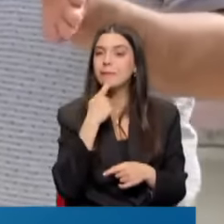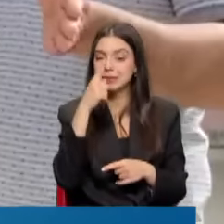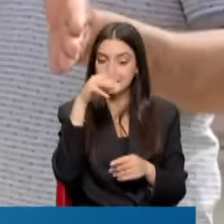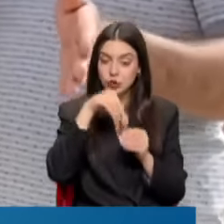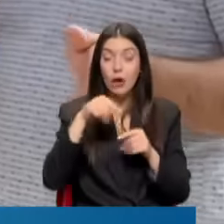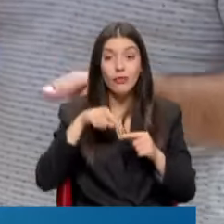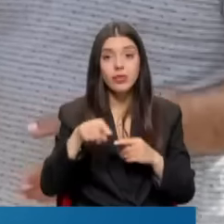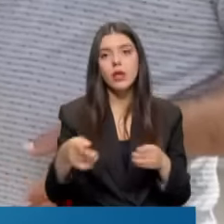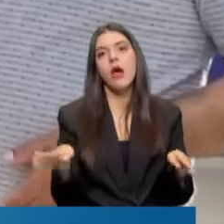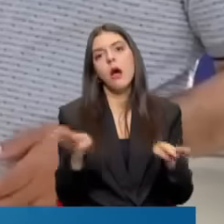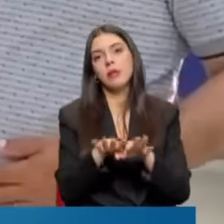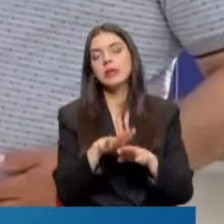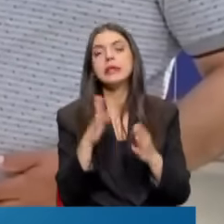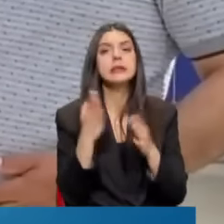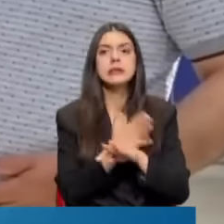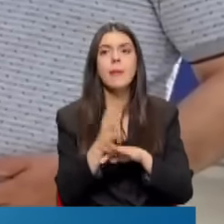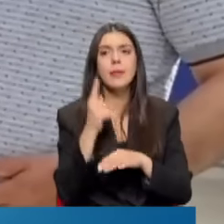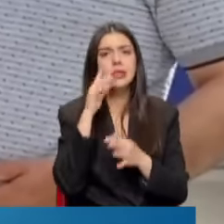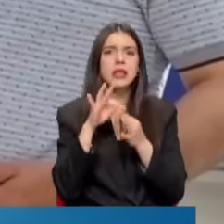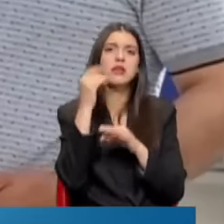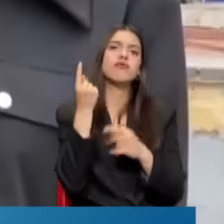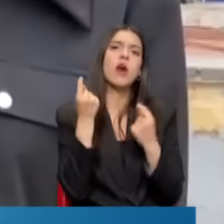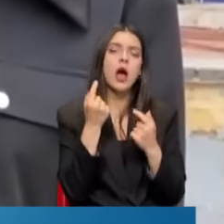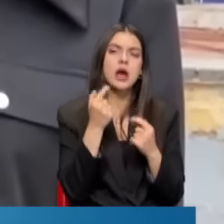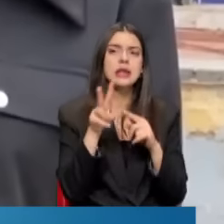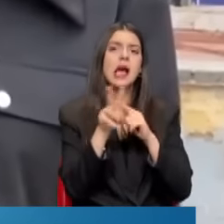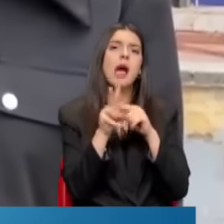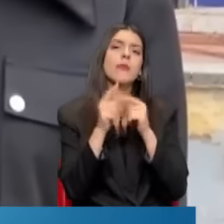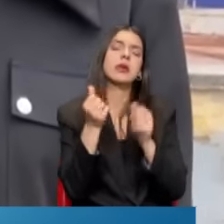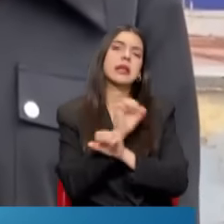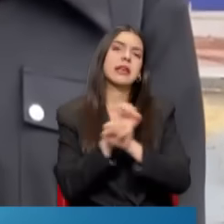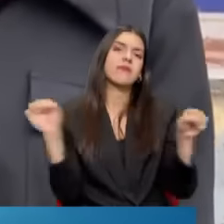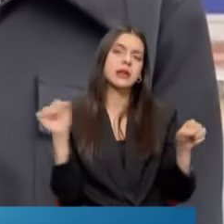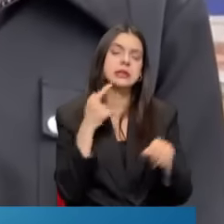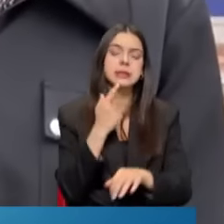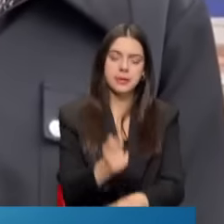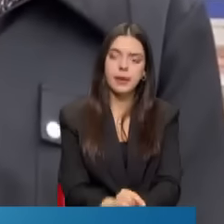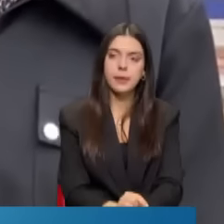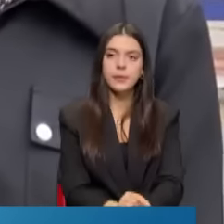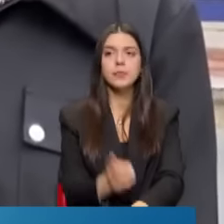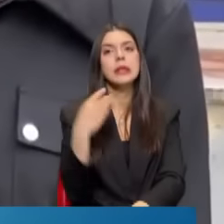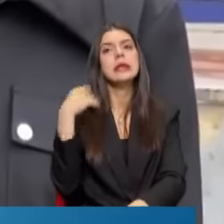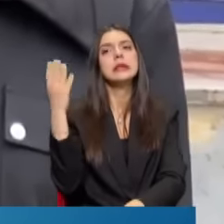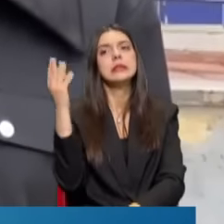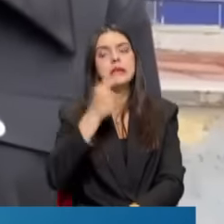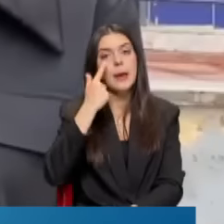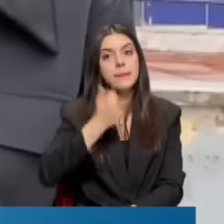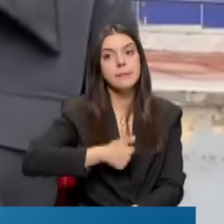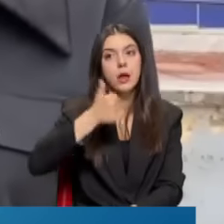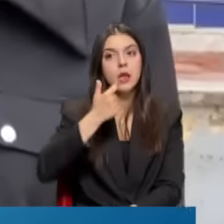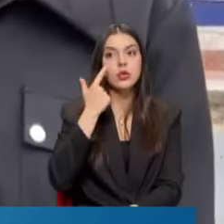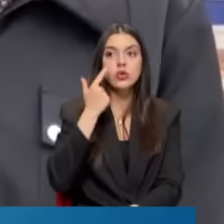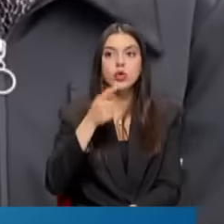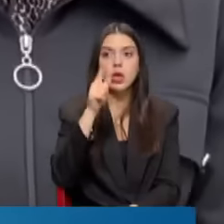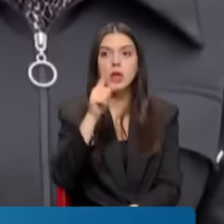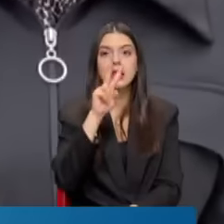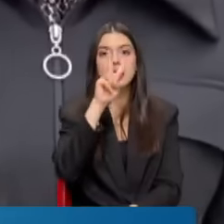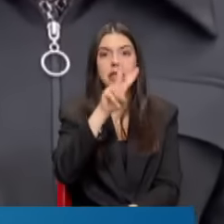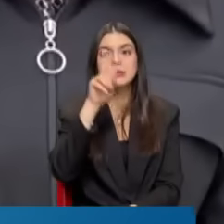kapatılacak gerekçe sayı azlığı ve kamu zararı bizim Eee sayımız bakanlık tarafından resmi e şekilde